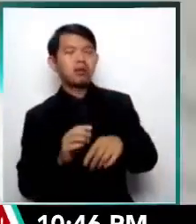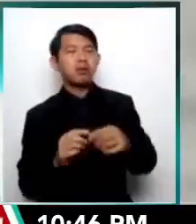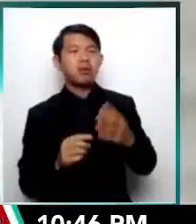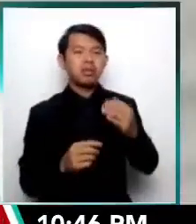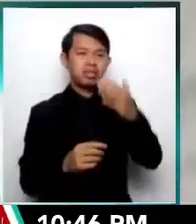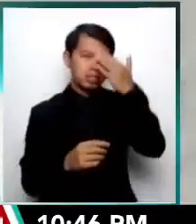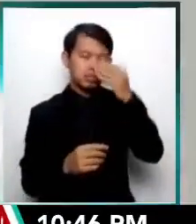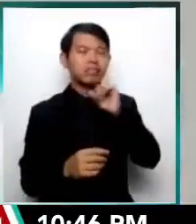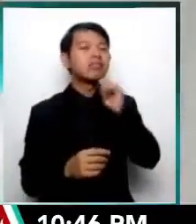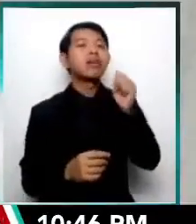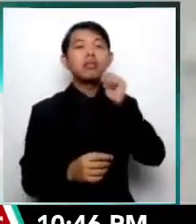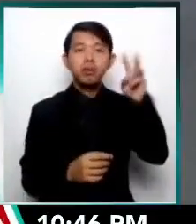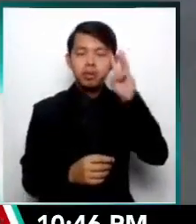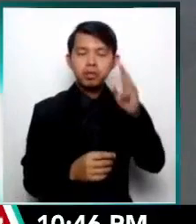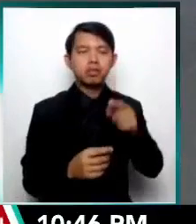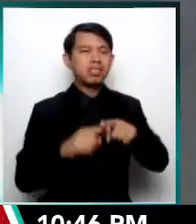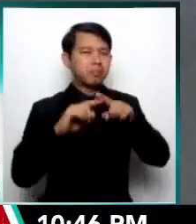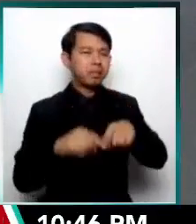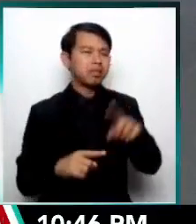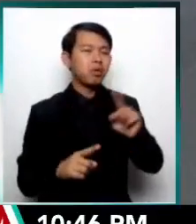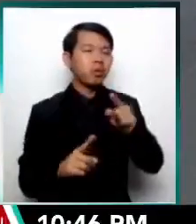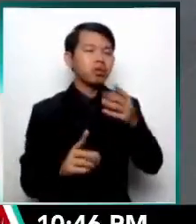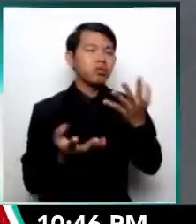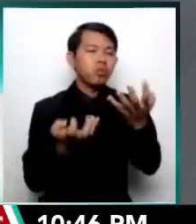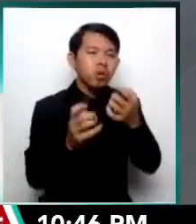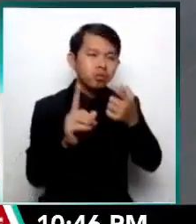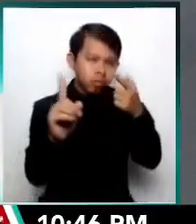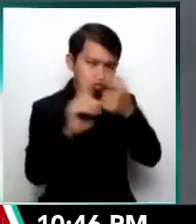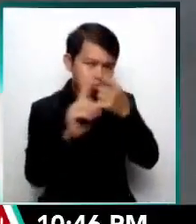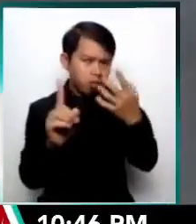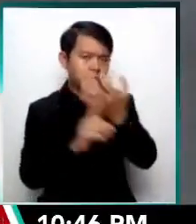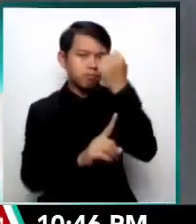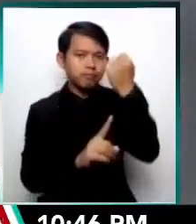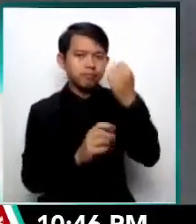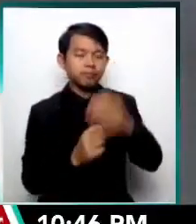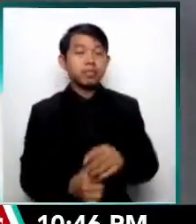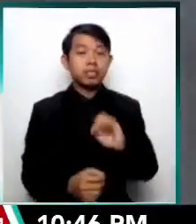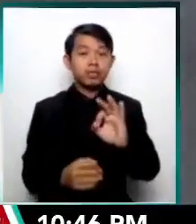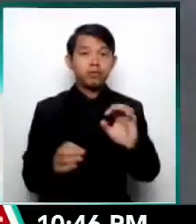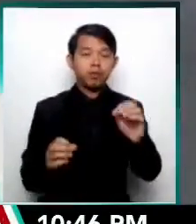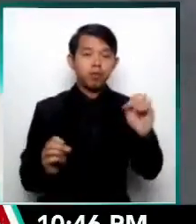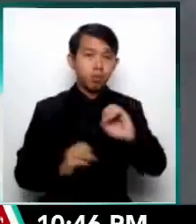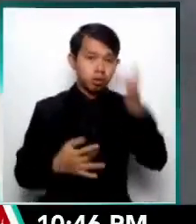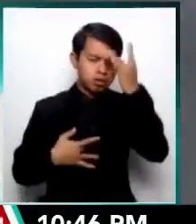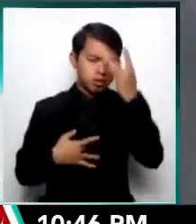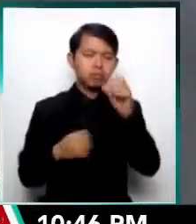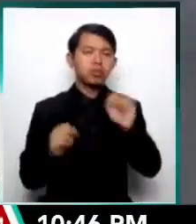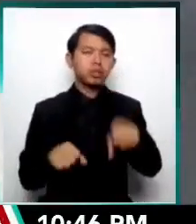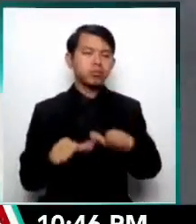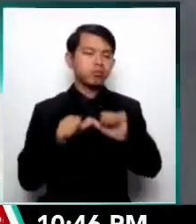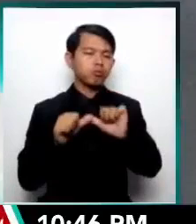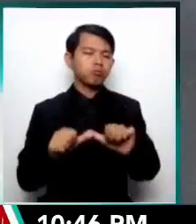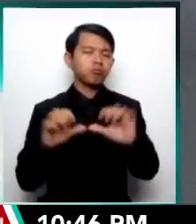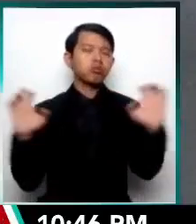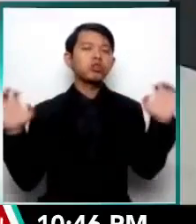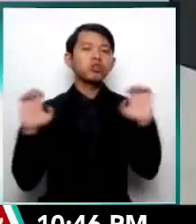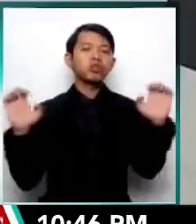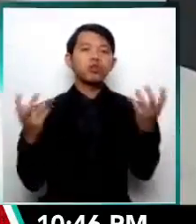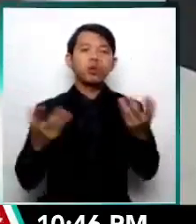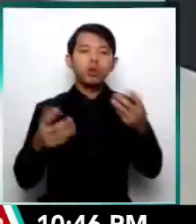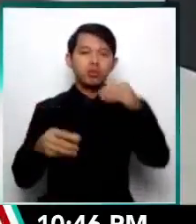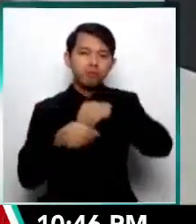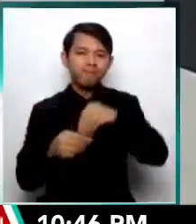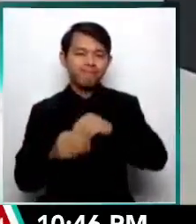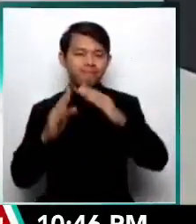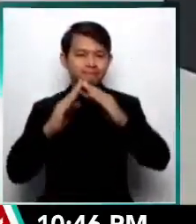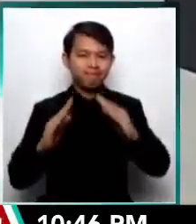gusto mong ma-achieve. Kung walang medical condition, pwede na mag-ehersisyo kahit sa bahay. At mag-improvise ng gamit. Mag 5 to